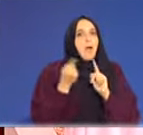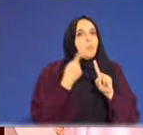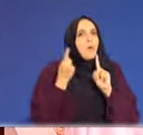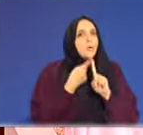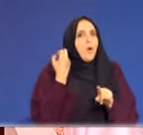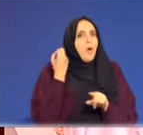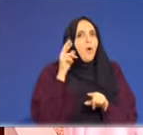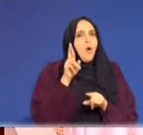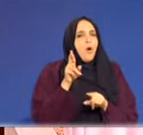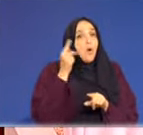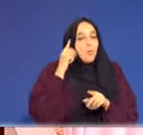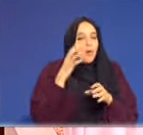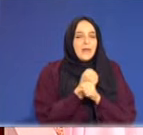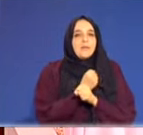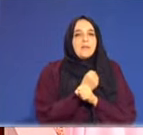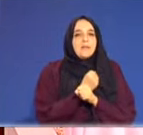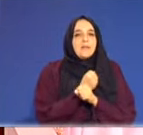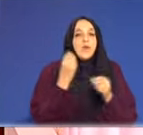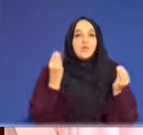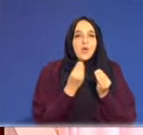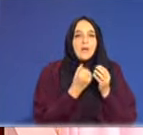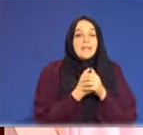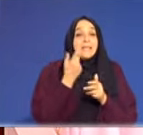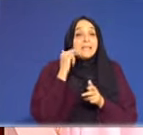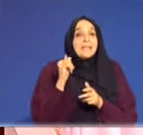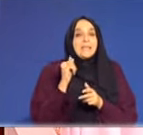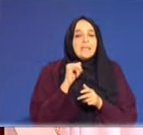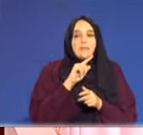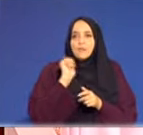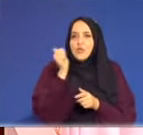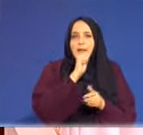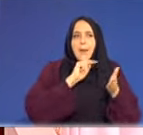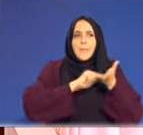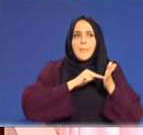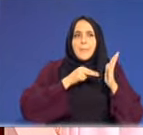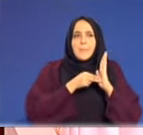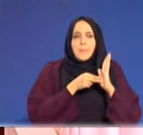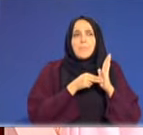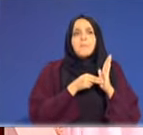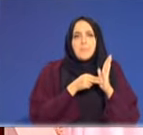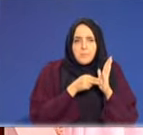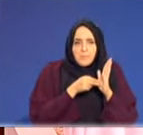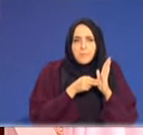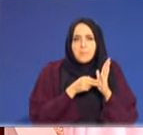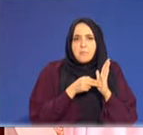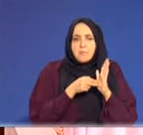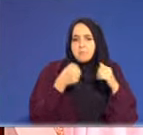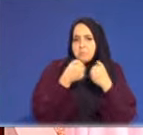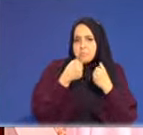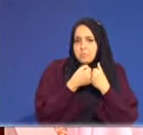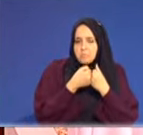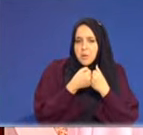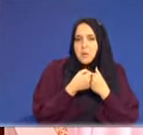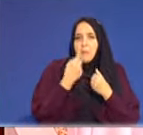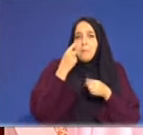جدا في إنجاح معاملة الصلح. فإذا التزم المصلحون من جهة والخصوم من